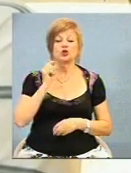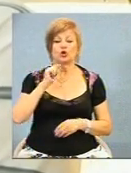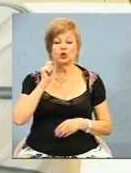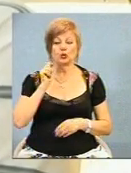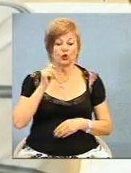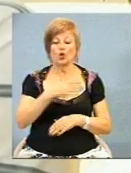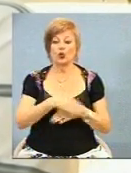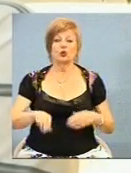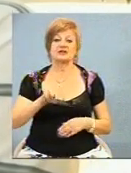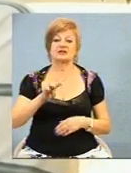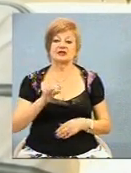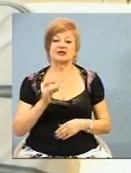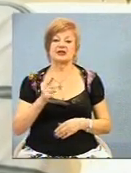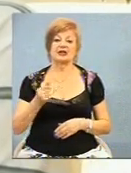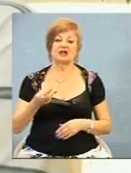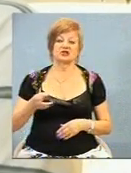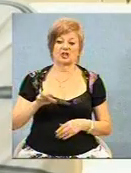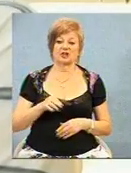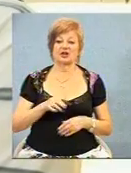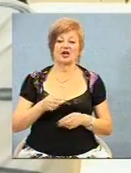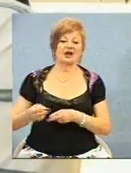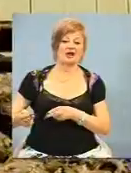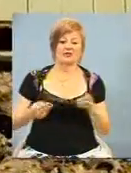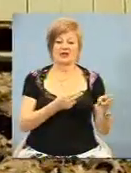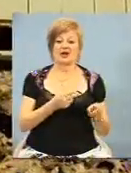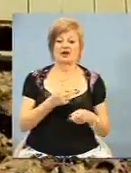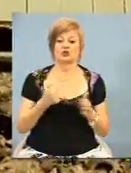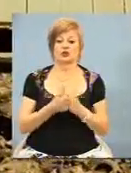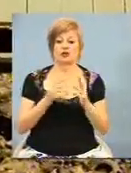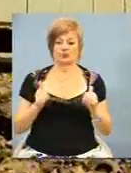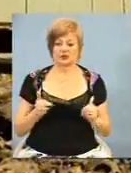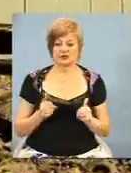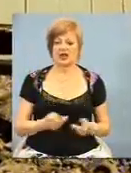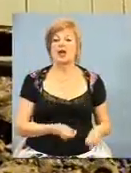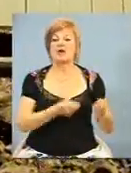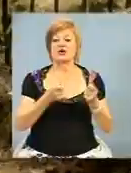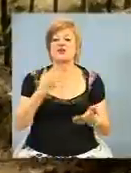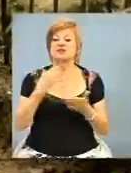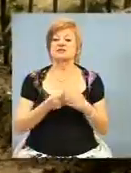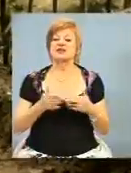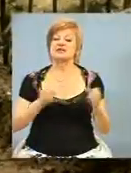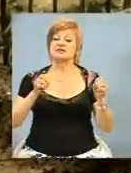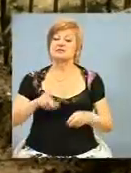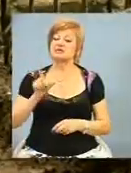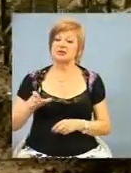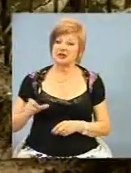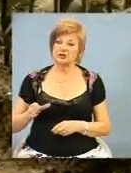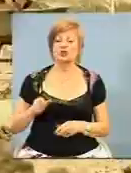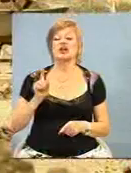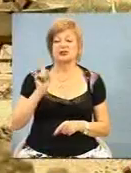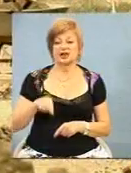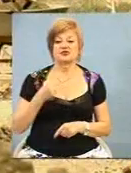Тиражная, это на выезде с Запорожья, как на Днепропетровский. До Запоріжжя привезли і власних спеціалістів, втім і місцевих